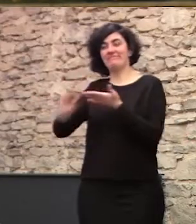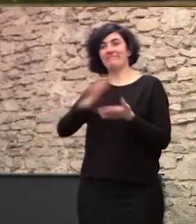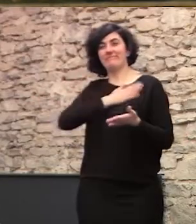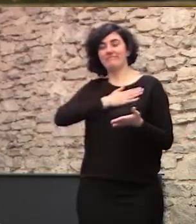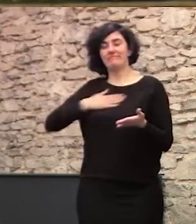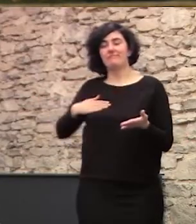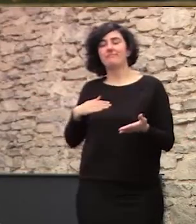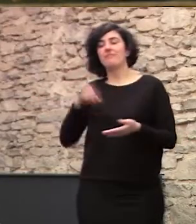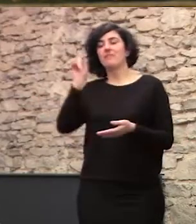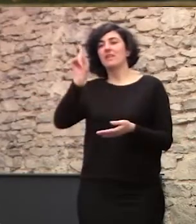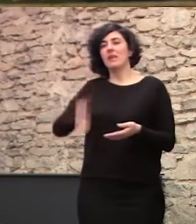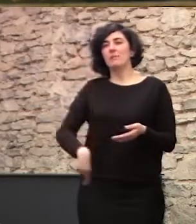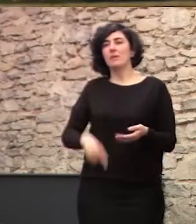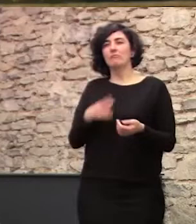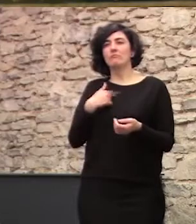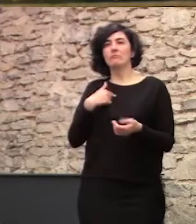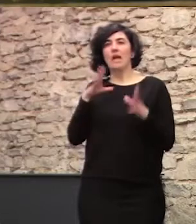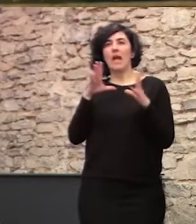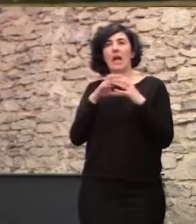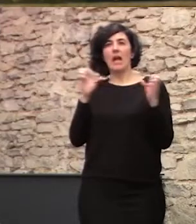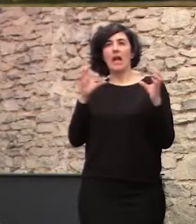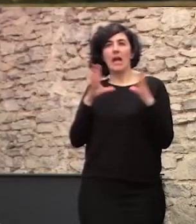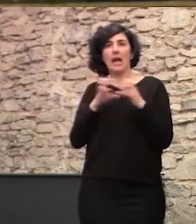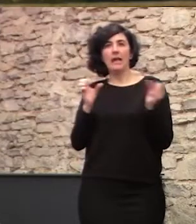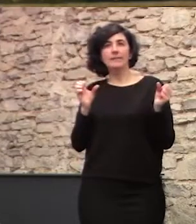Eta gero bait ere bai neuka